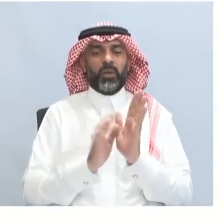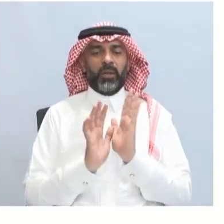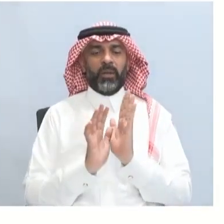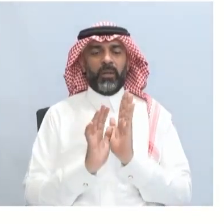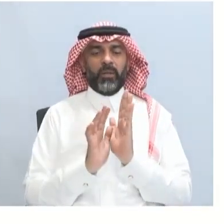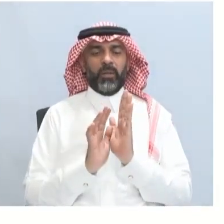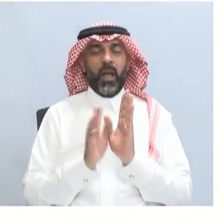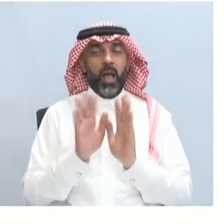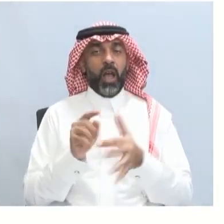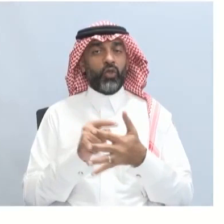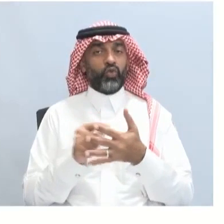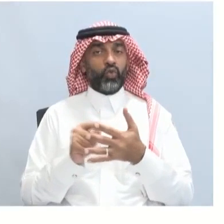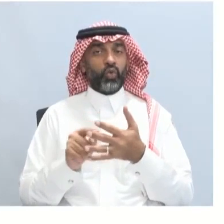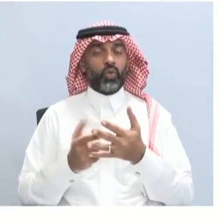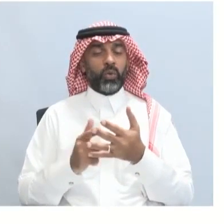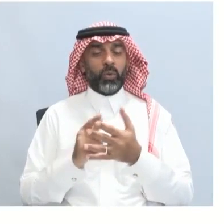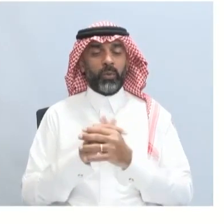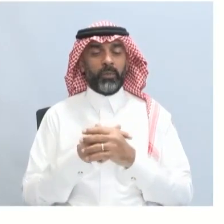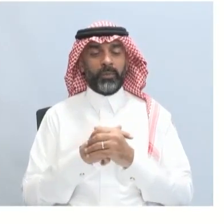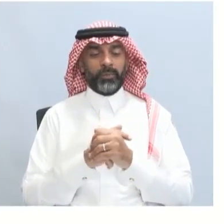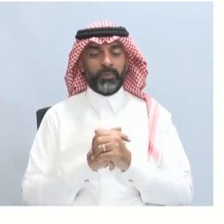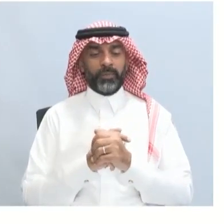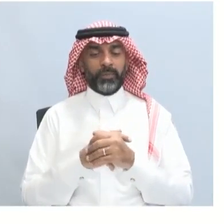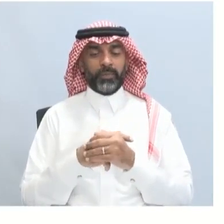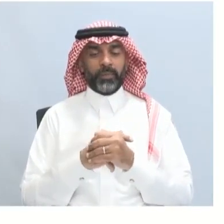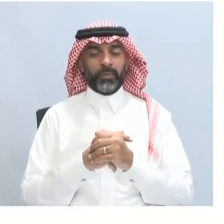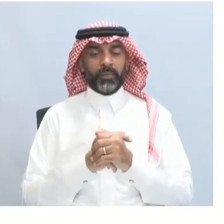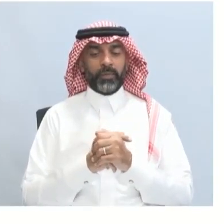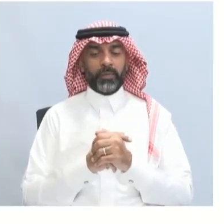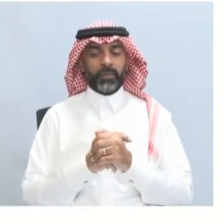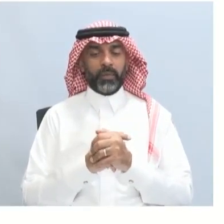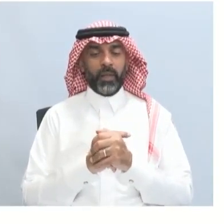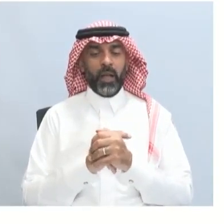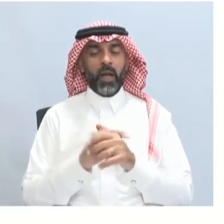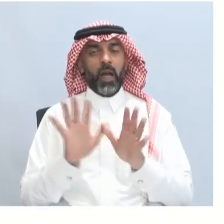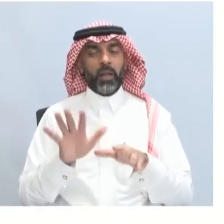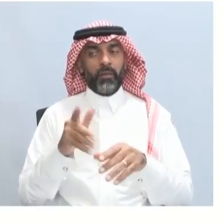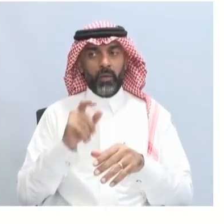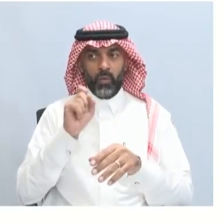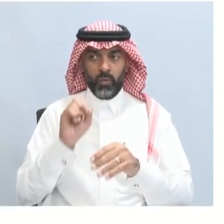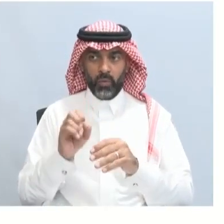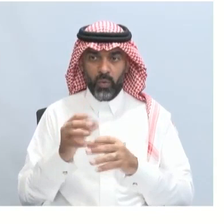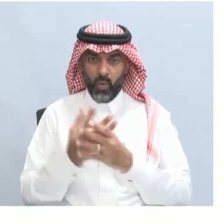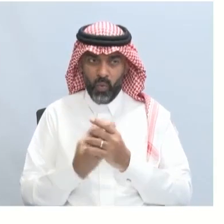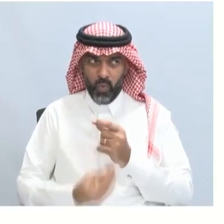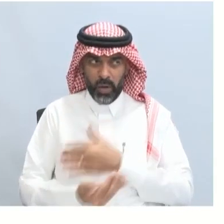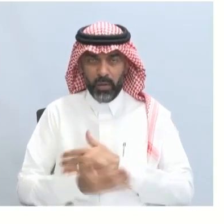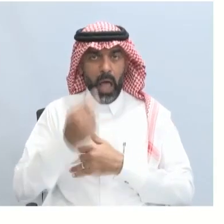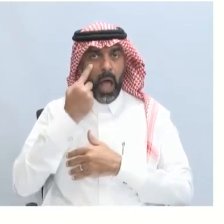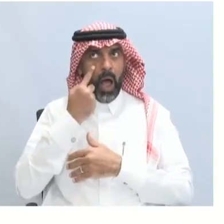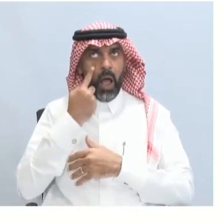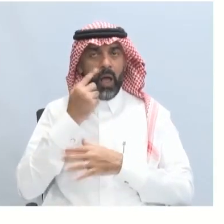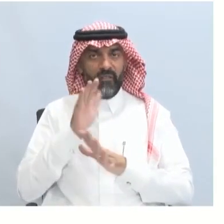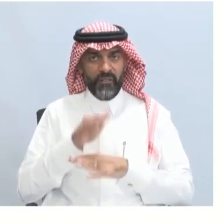تشترط تحقق تشترط تحقق الحياه عند تمام الولاده فمتى من انفصل المولود عن امه